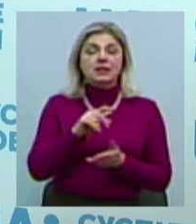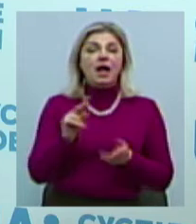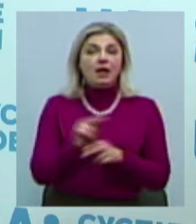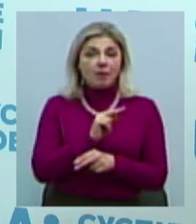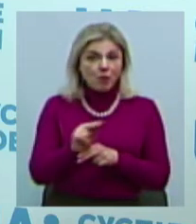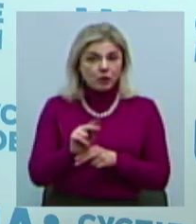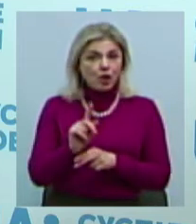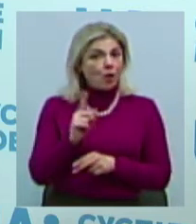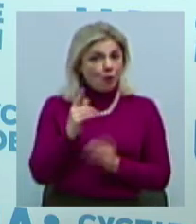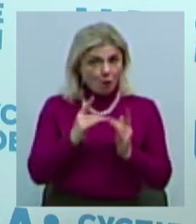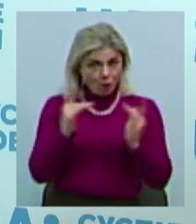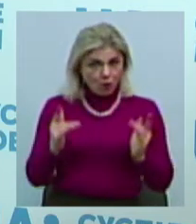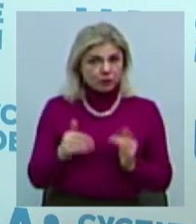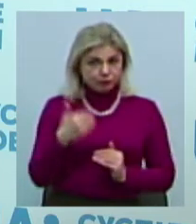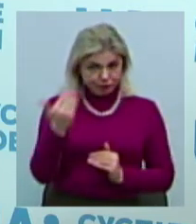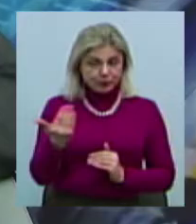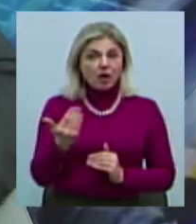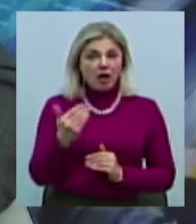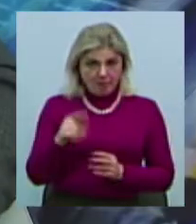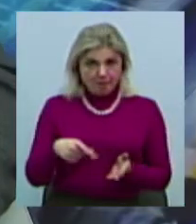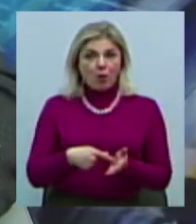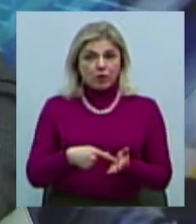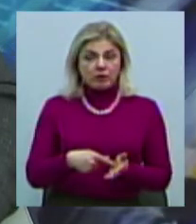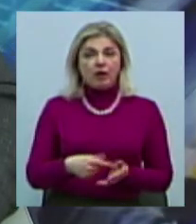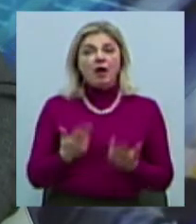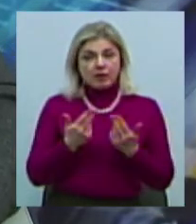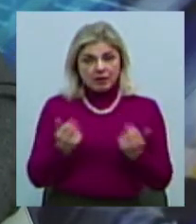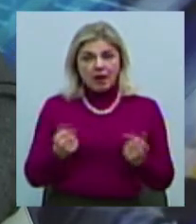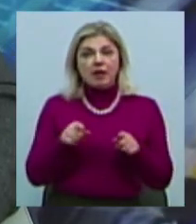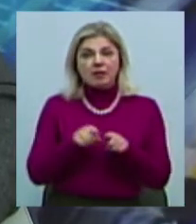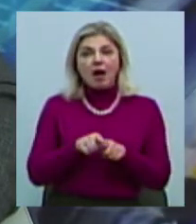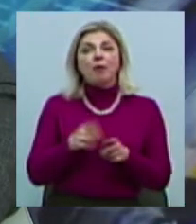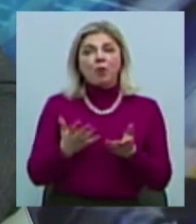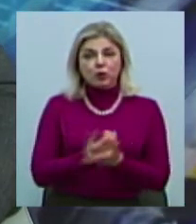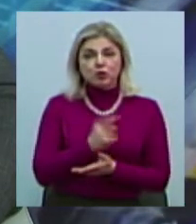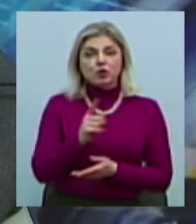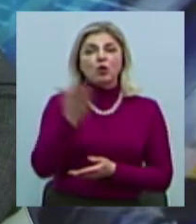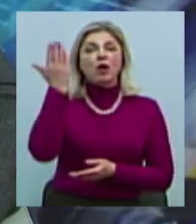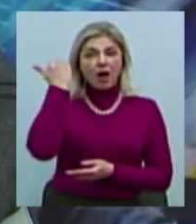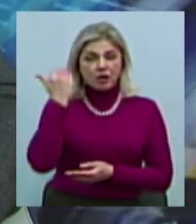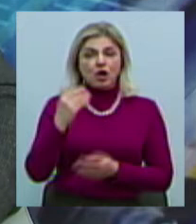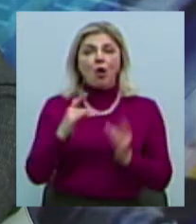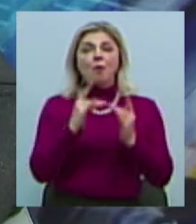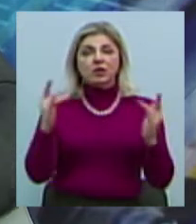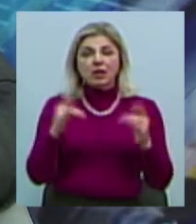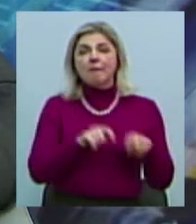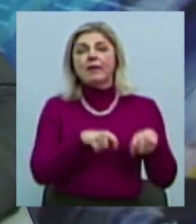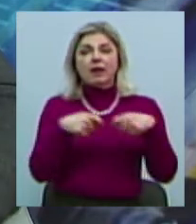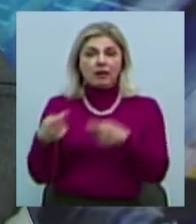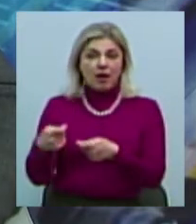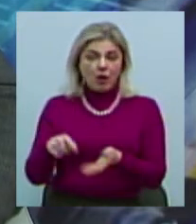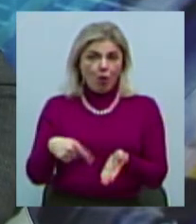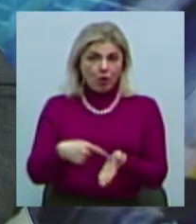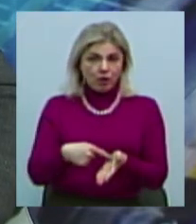на балансі міста знаходиться? Да. Так вийшло, що в своє время мости передали на баланс міста. Це касається не тільки